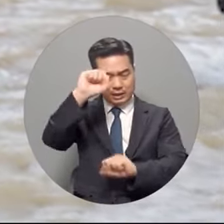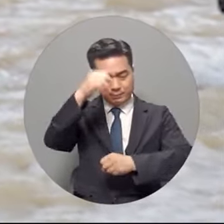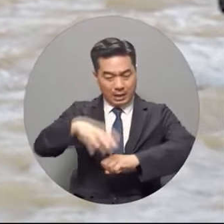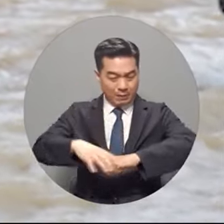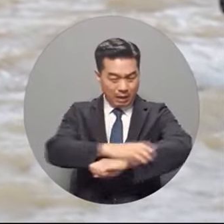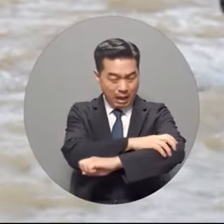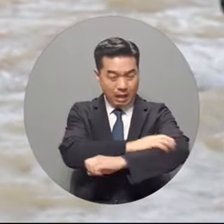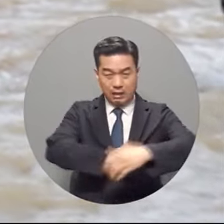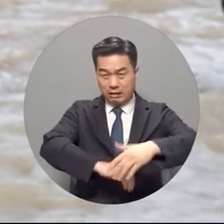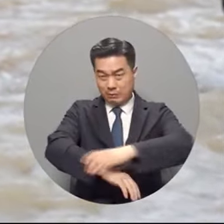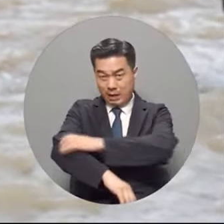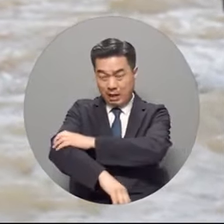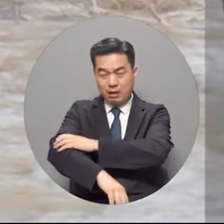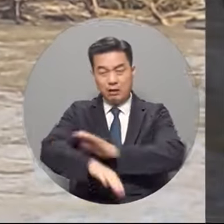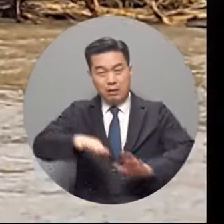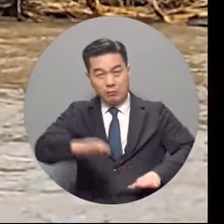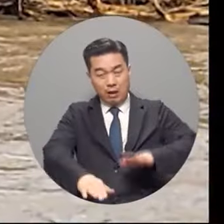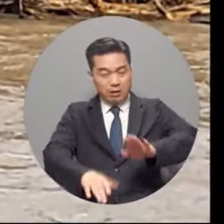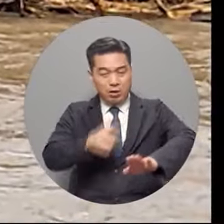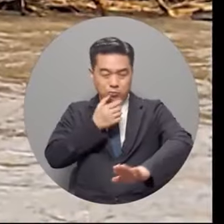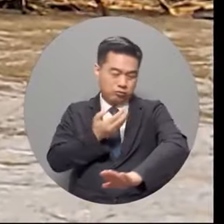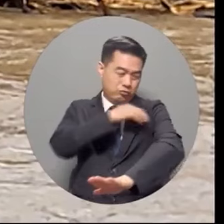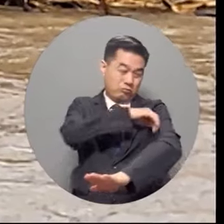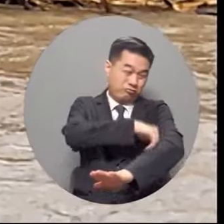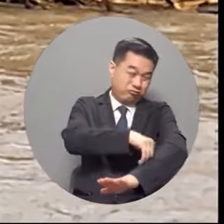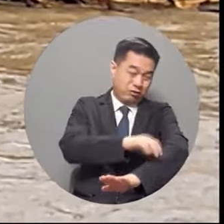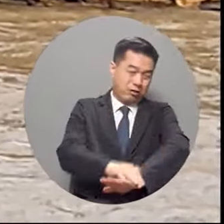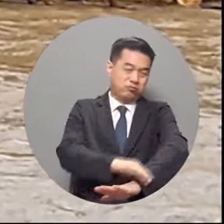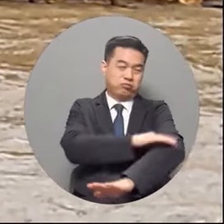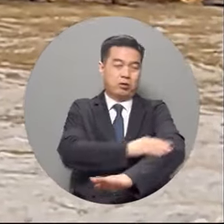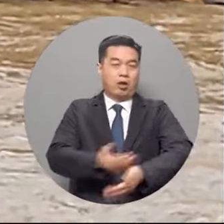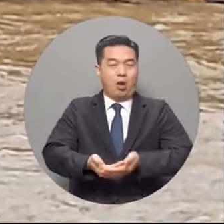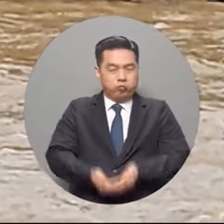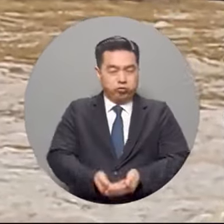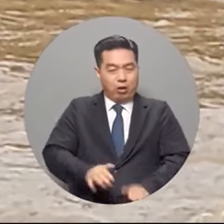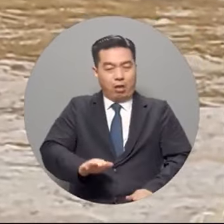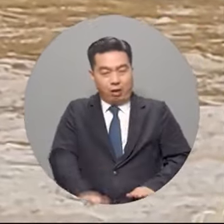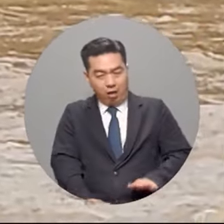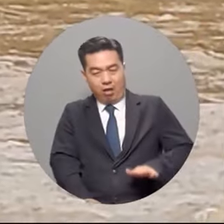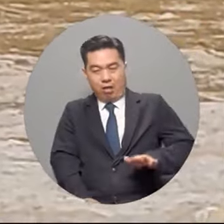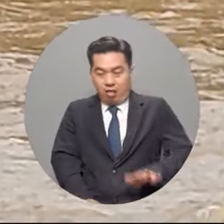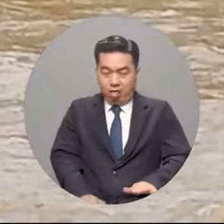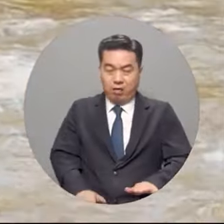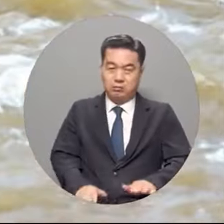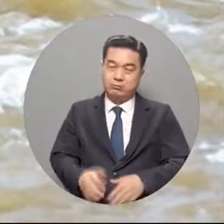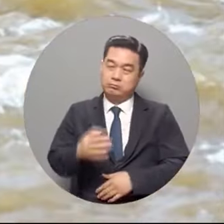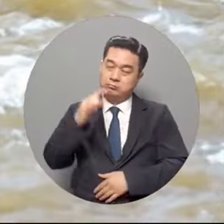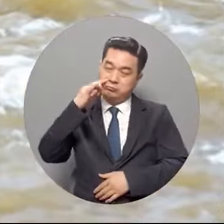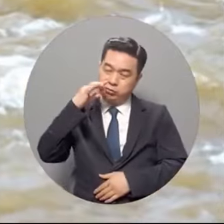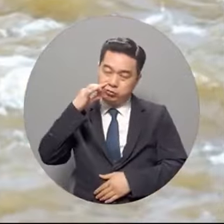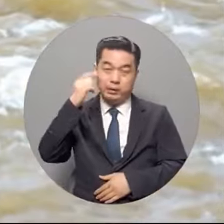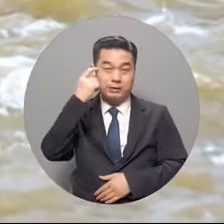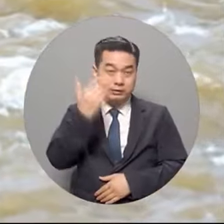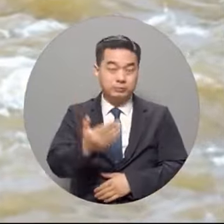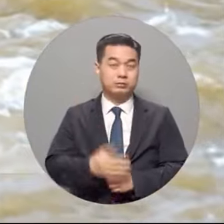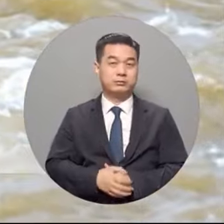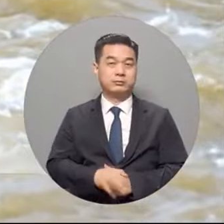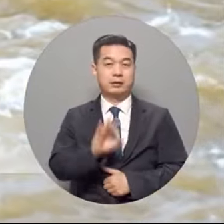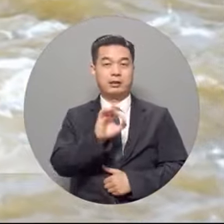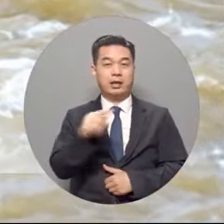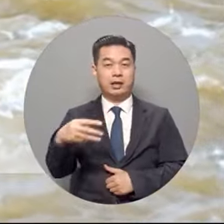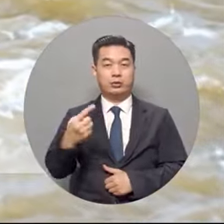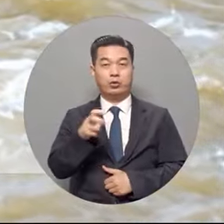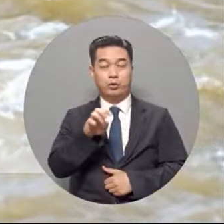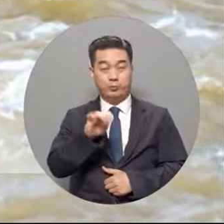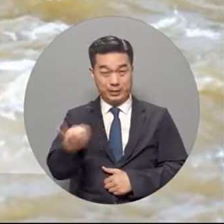했는지 장속에 물이 들어가 걸음이 더 힘들지 않겠는지 는 질문했습니다 아토피가 있던 아들이